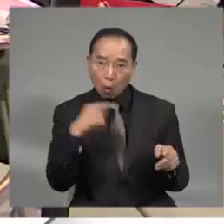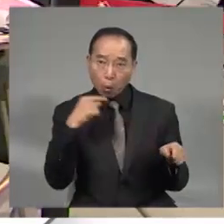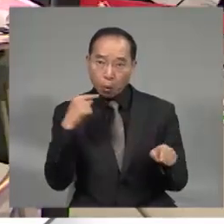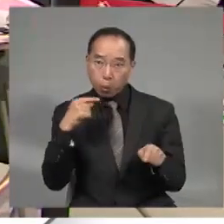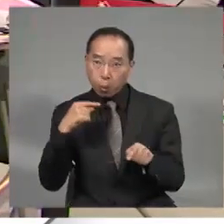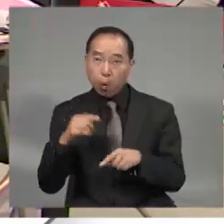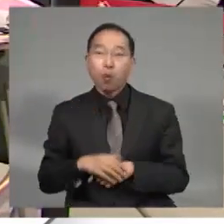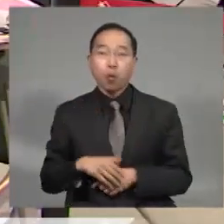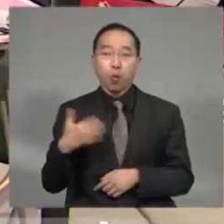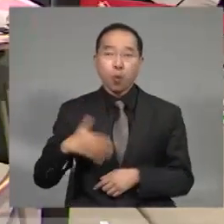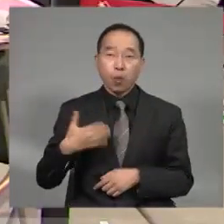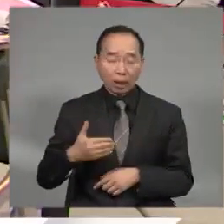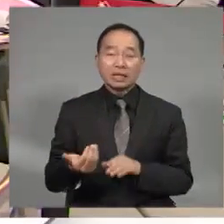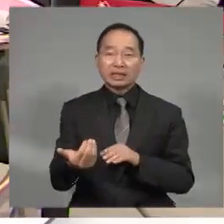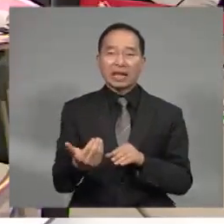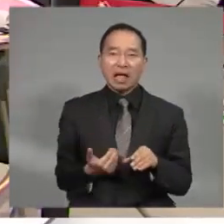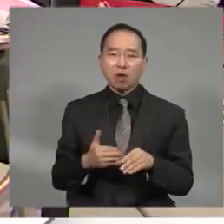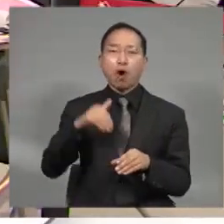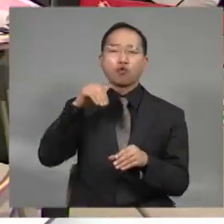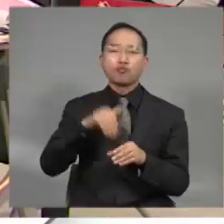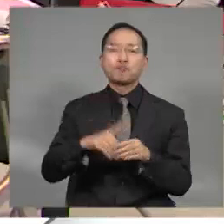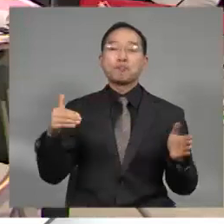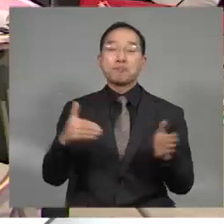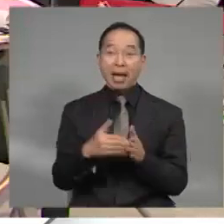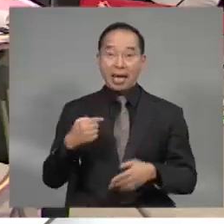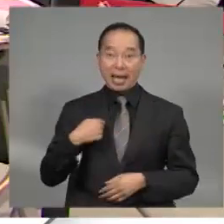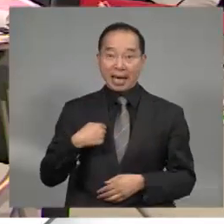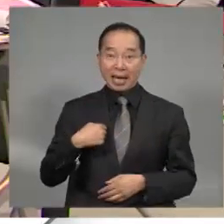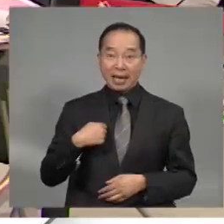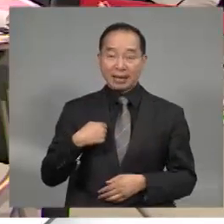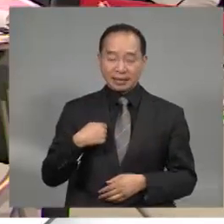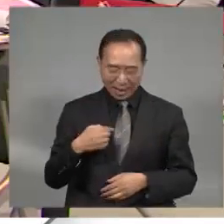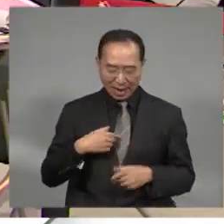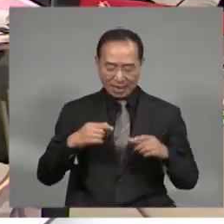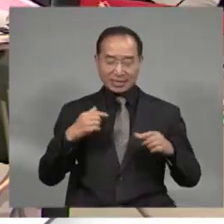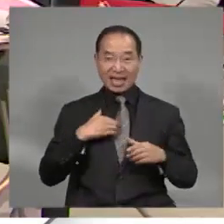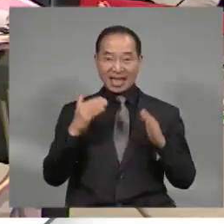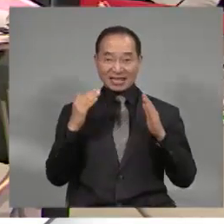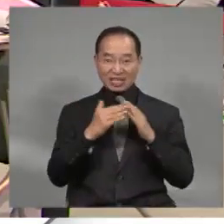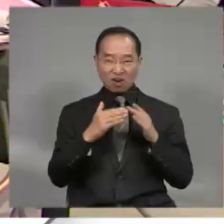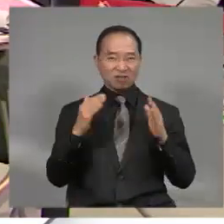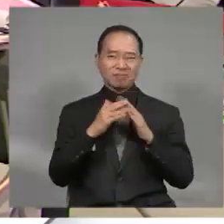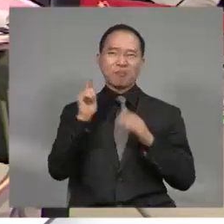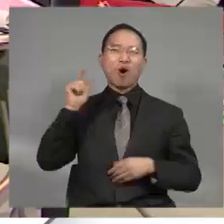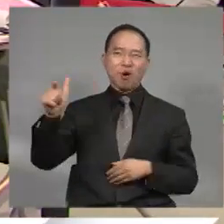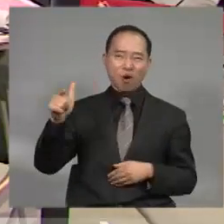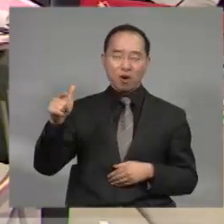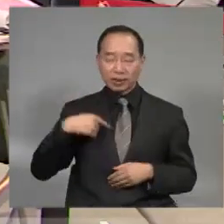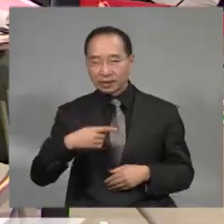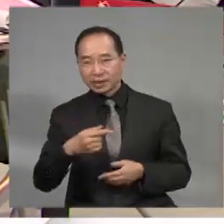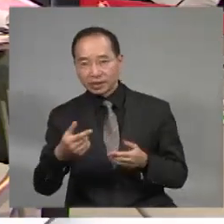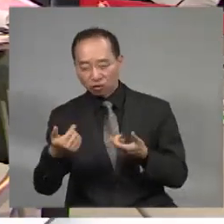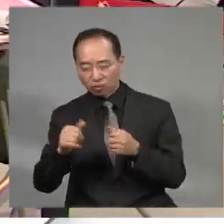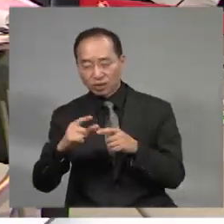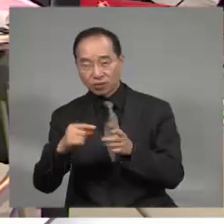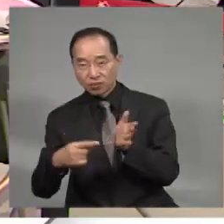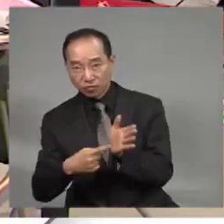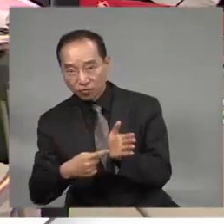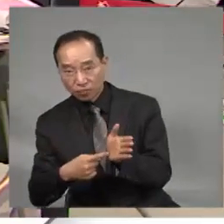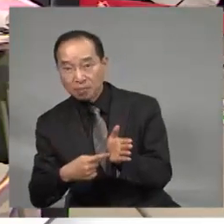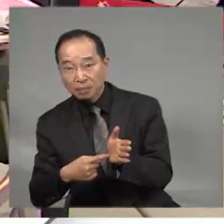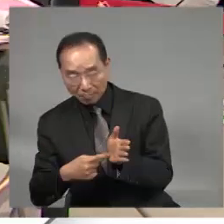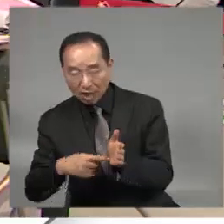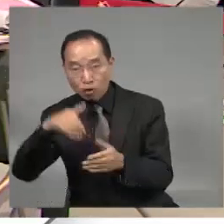이곳에서 사전투표를 진행했는데요. 관외 선거인으로서 신분증명서를 제시하고 제 신분을 확인받은 뒤